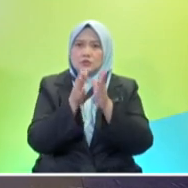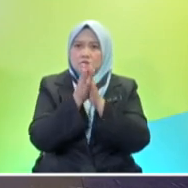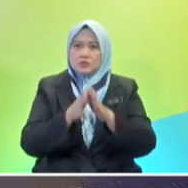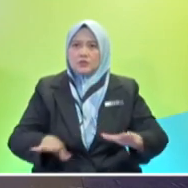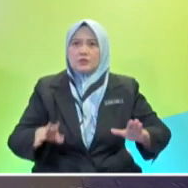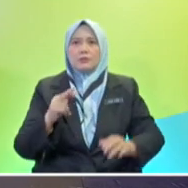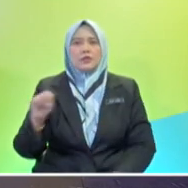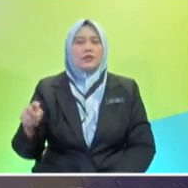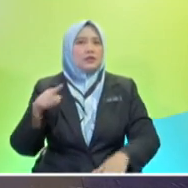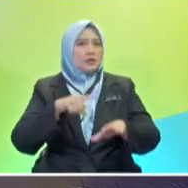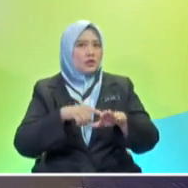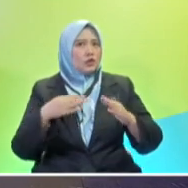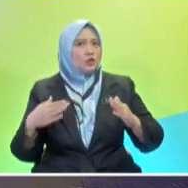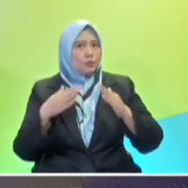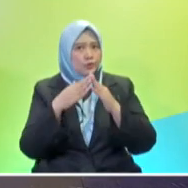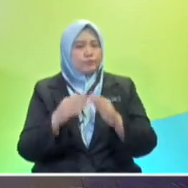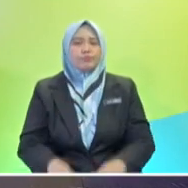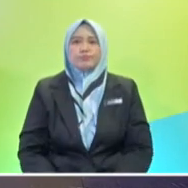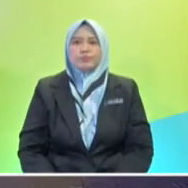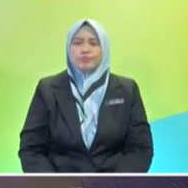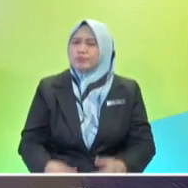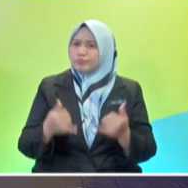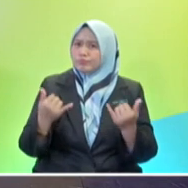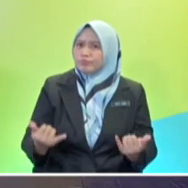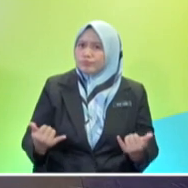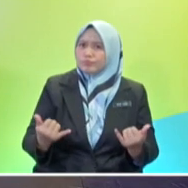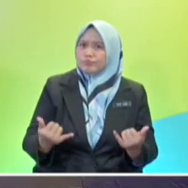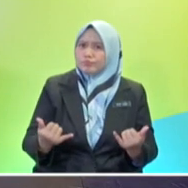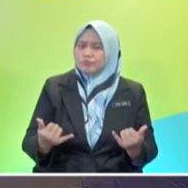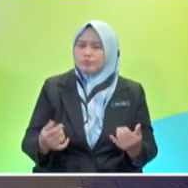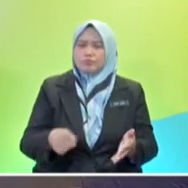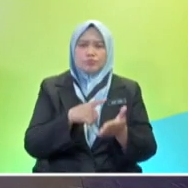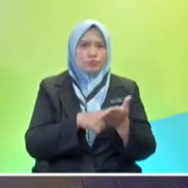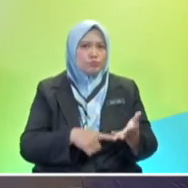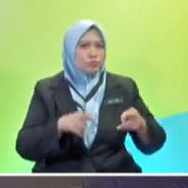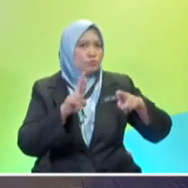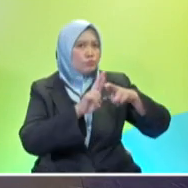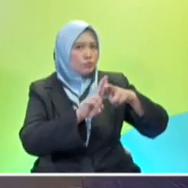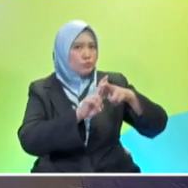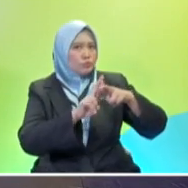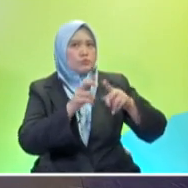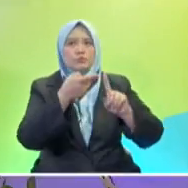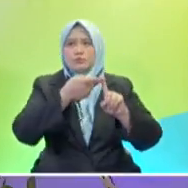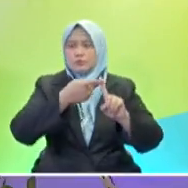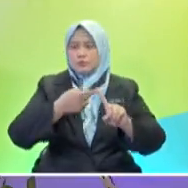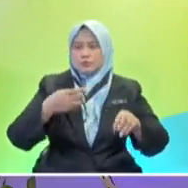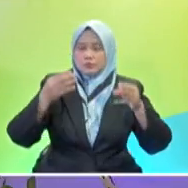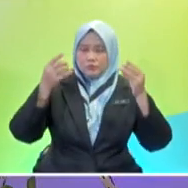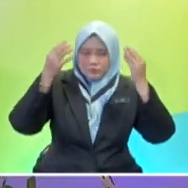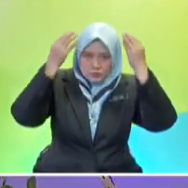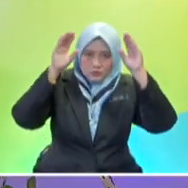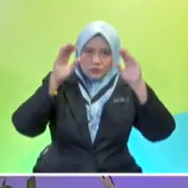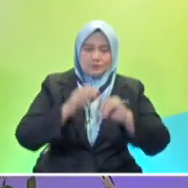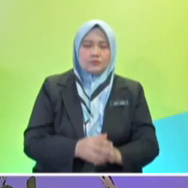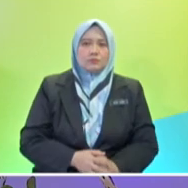ringkasnya, boleh cikgu kongsikan apa yang telah kita pelajari sama-sama pada hari ini? Ya, murid-murid telah